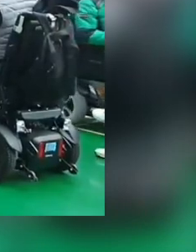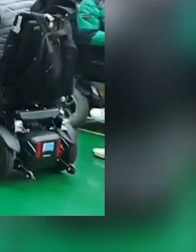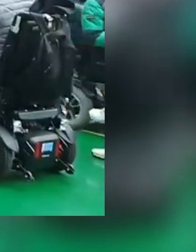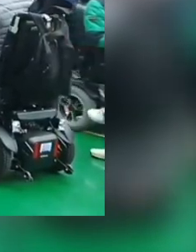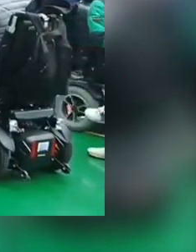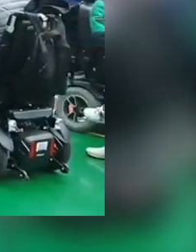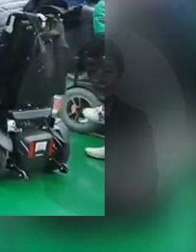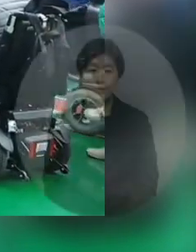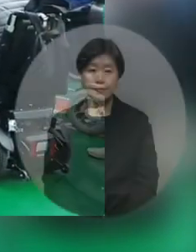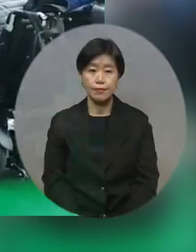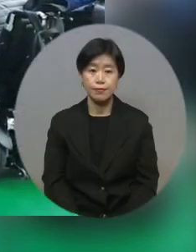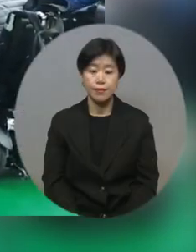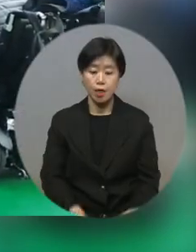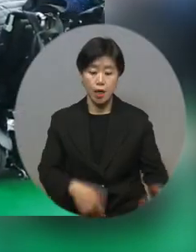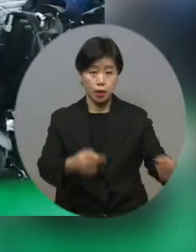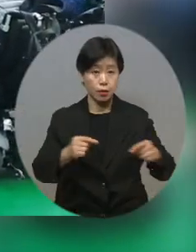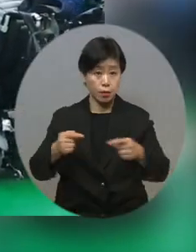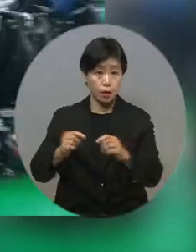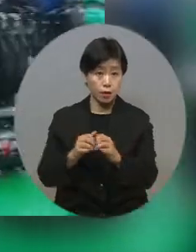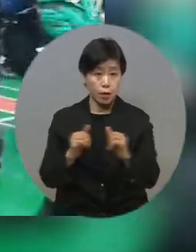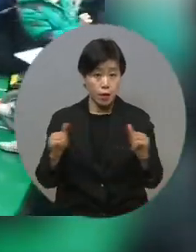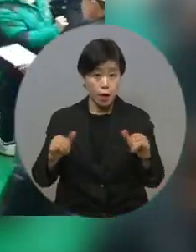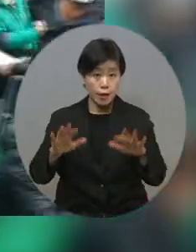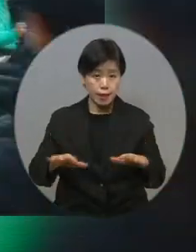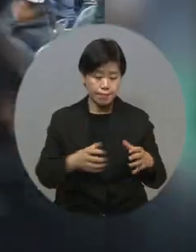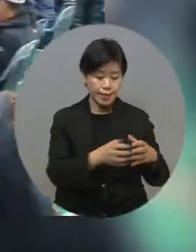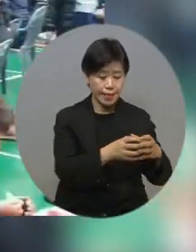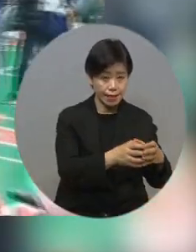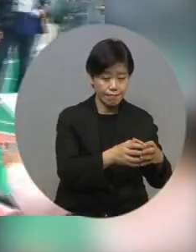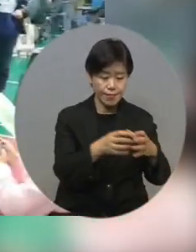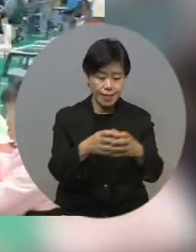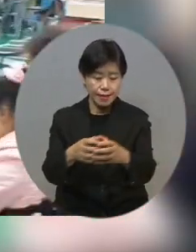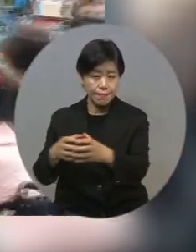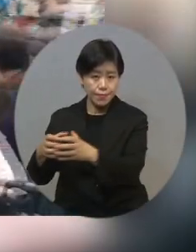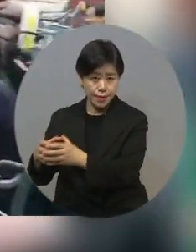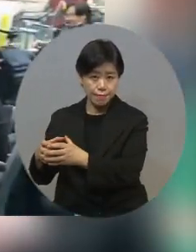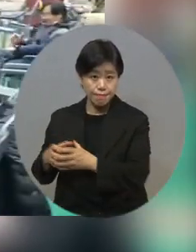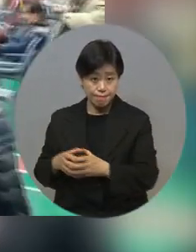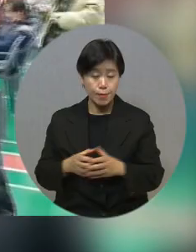많은 참가자분들이 지금 팀을 이루어서 준비를 하고 있습니다.